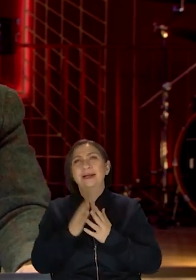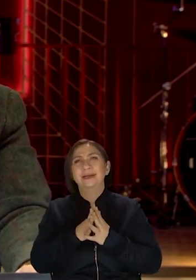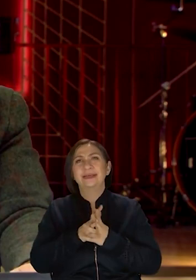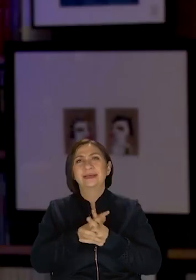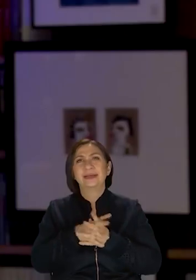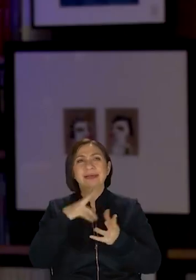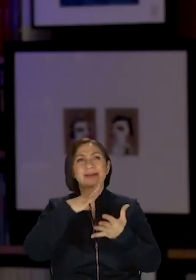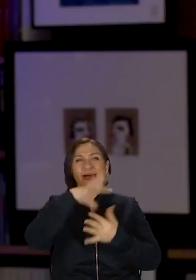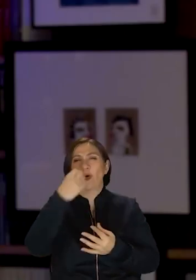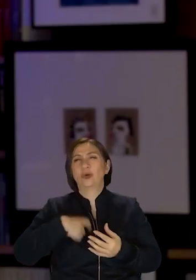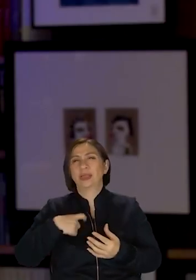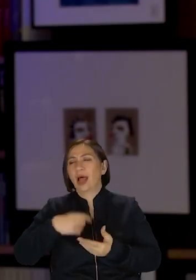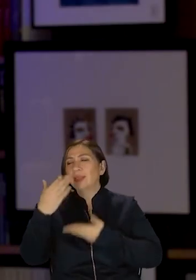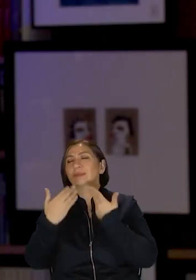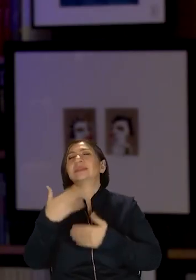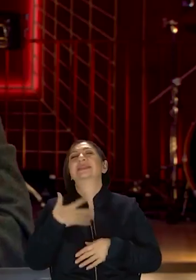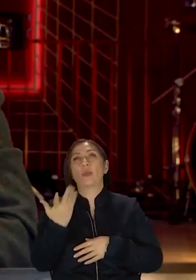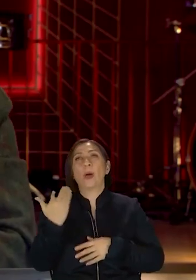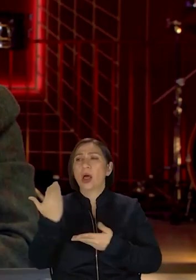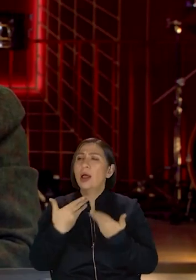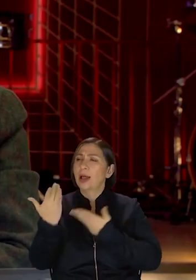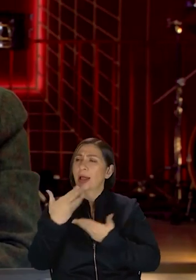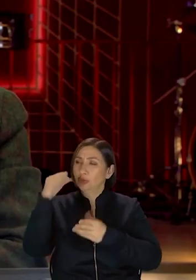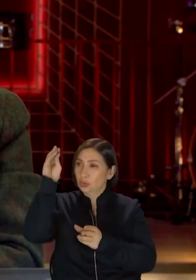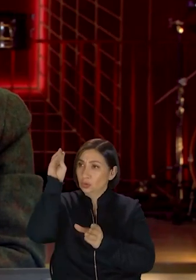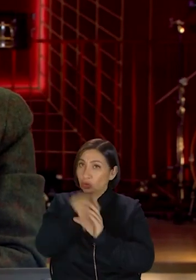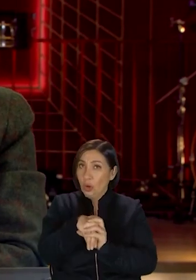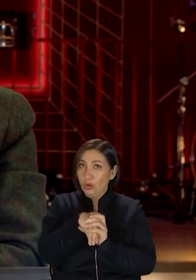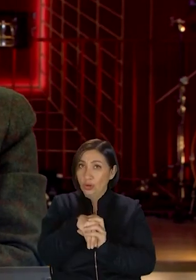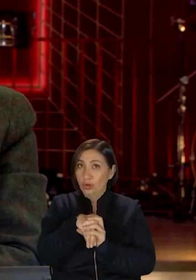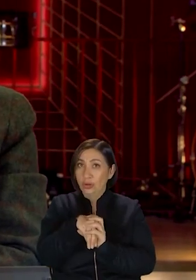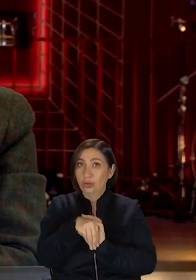ben kadın hakkında özel şeylerle anlatmak istedim.